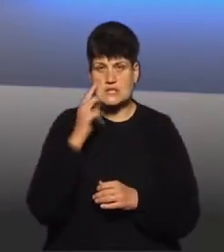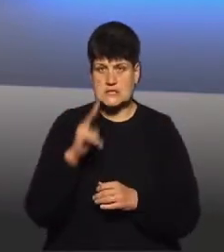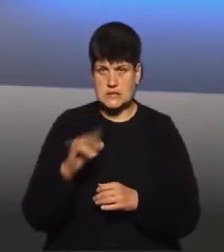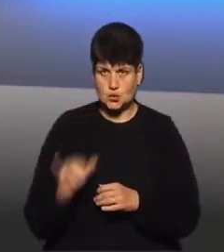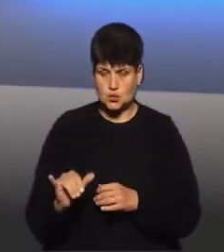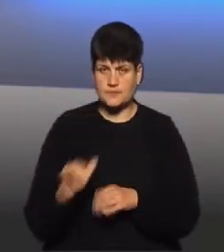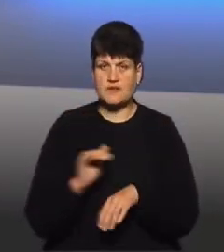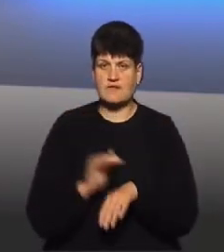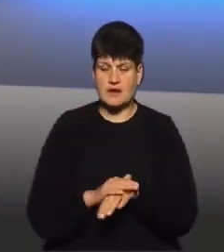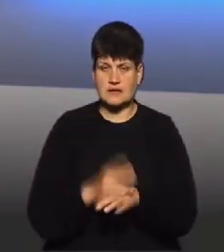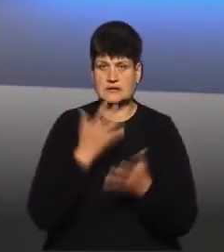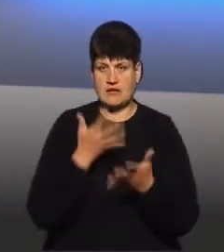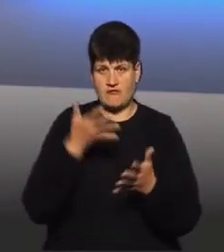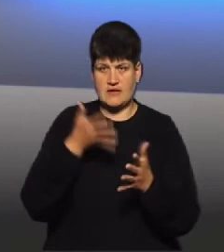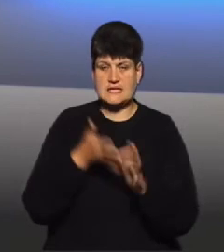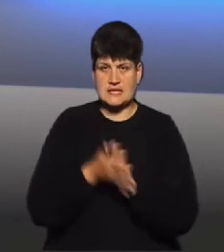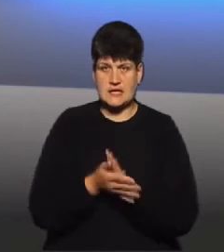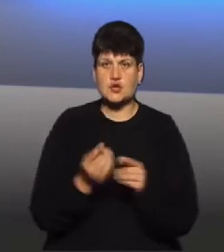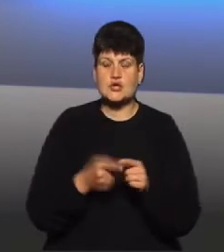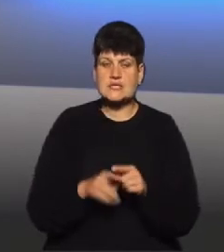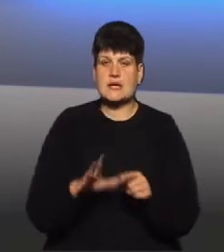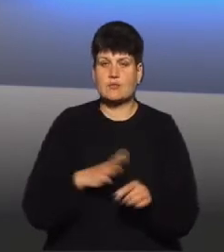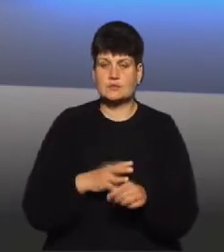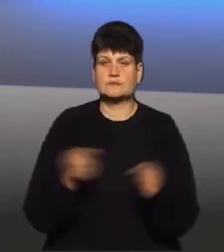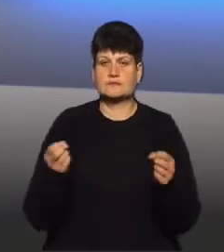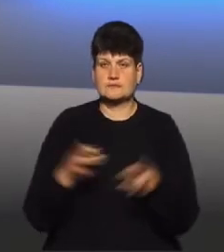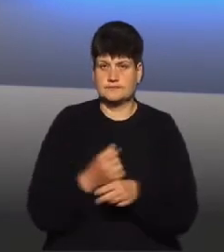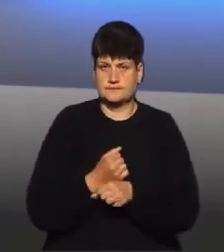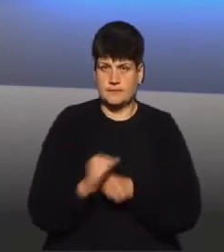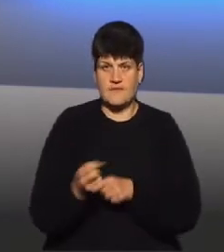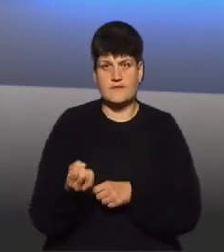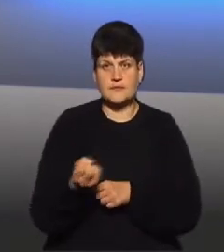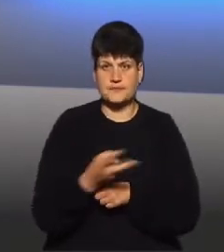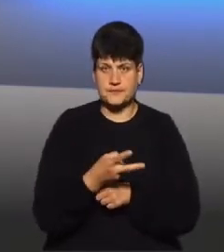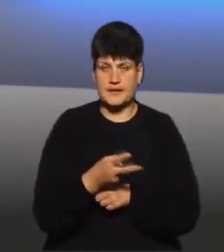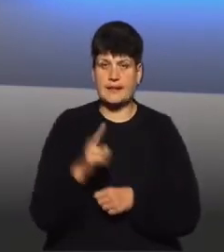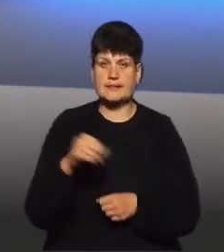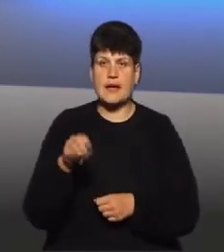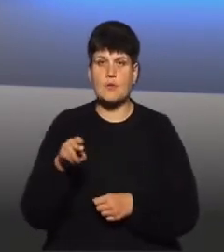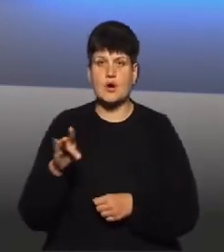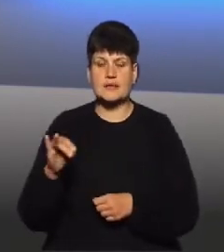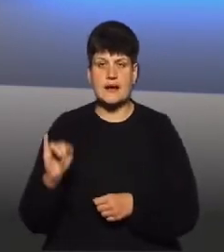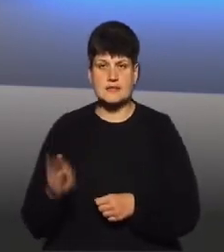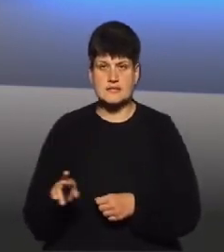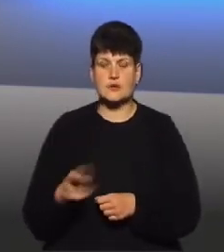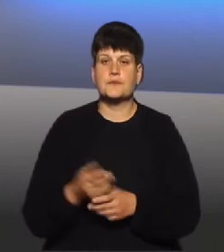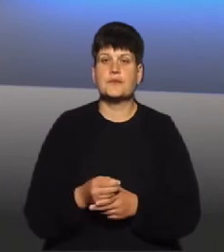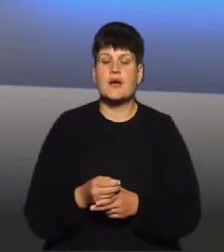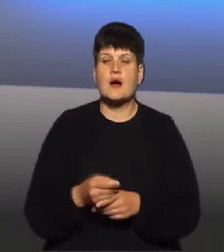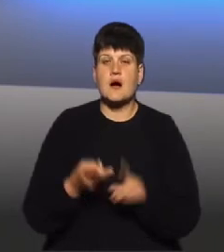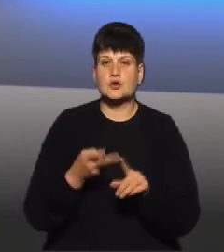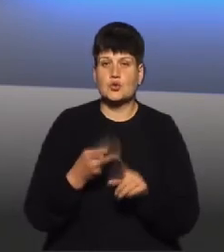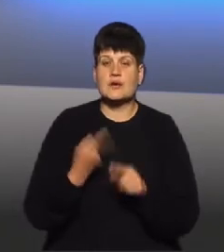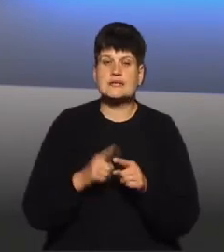факт визнання, що це було примусове переселення, тобто депортація за національною ознакою, а не добровільна. А друга – це якраз компенсація. Оскільки в